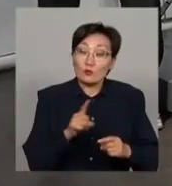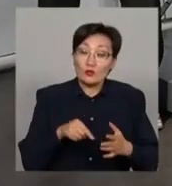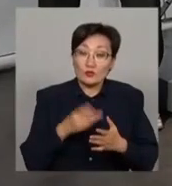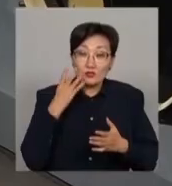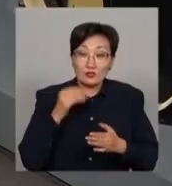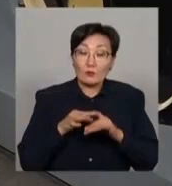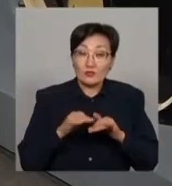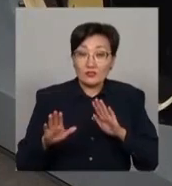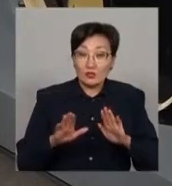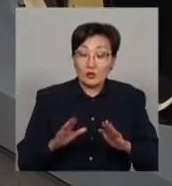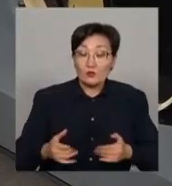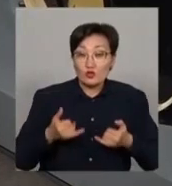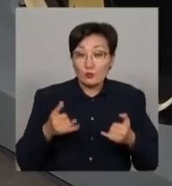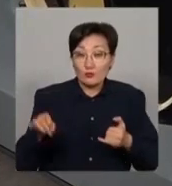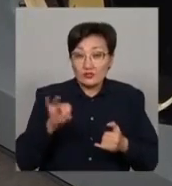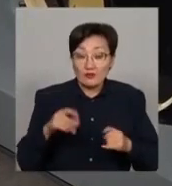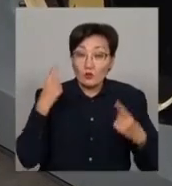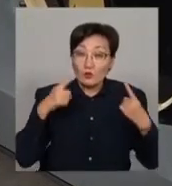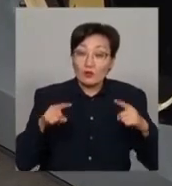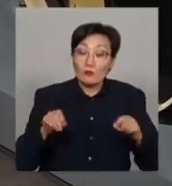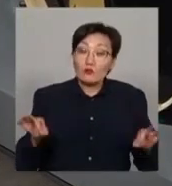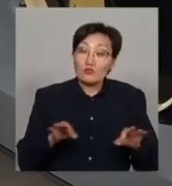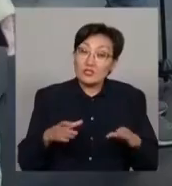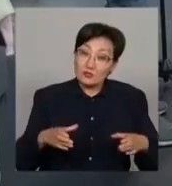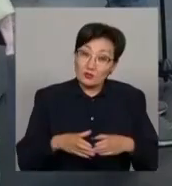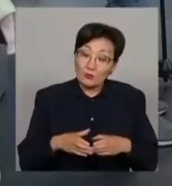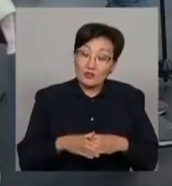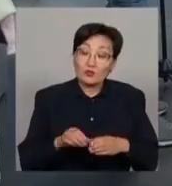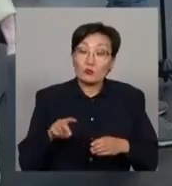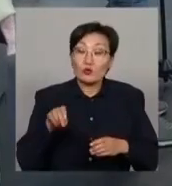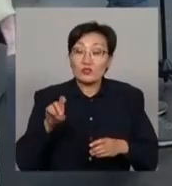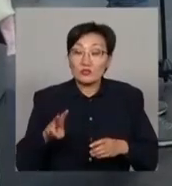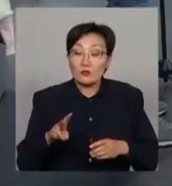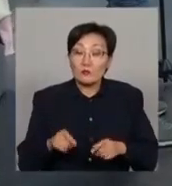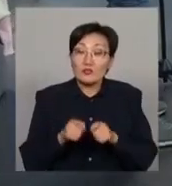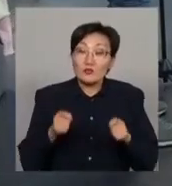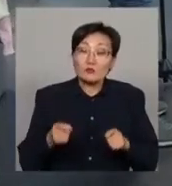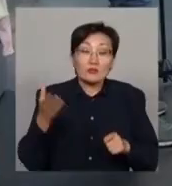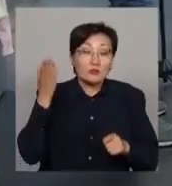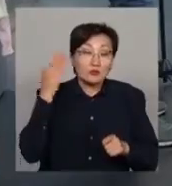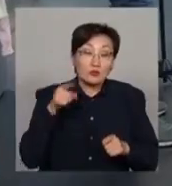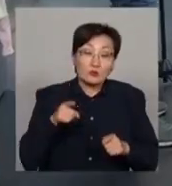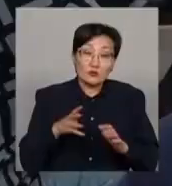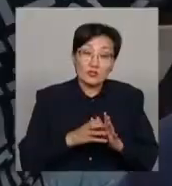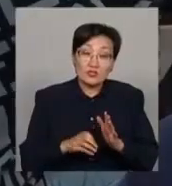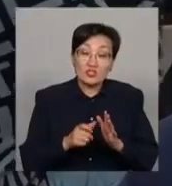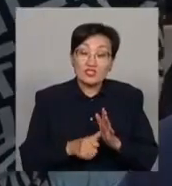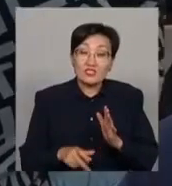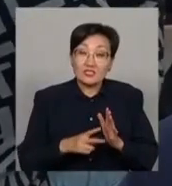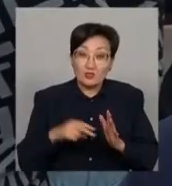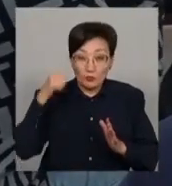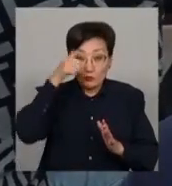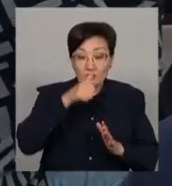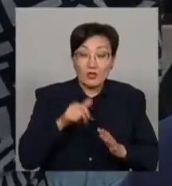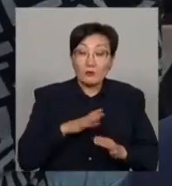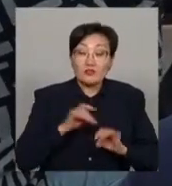прошла выставка, посвященная истории и творчеству музыкантов. Группа «Дос Мукасан» образована в далеком 1967 году